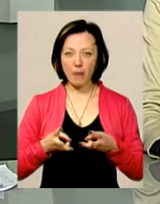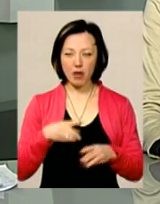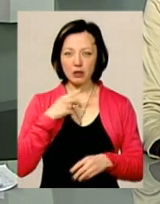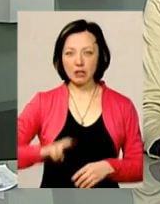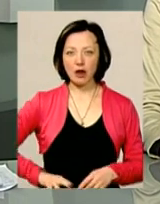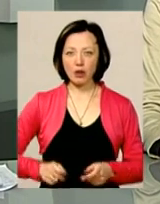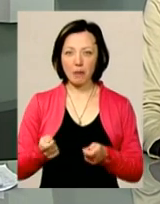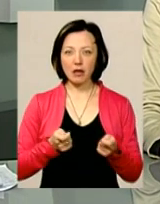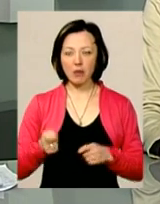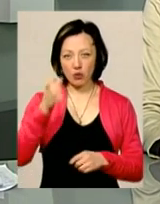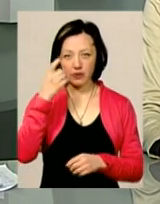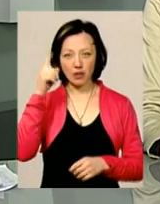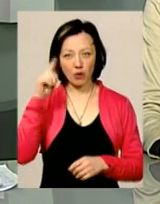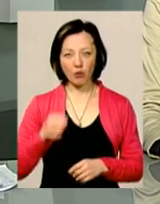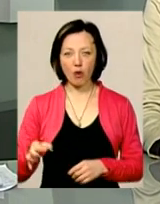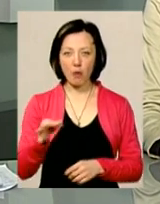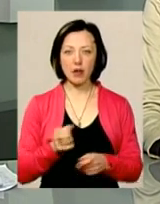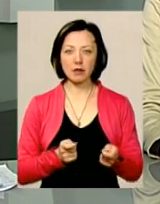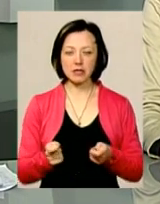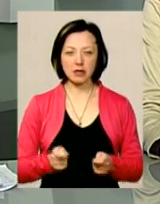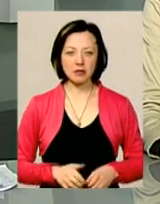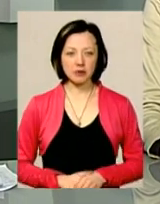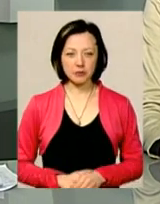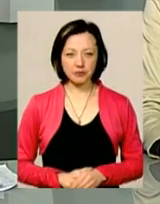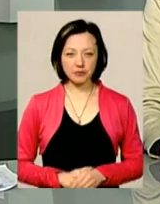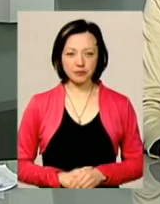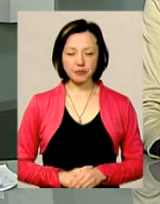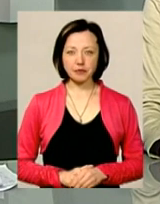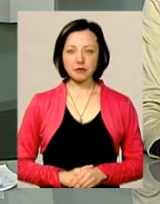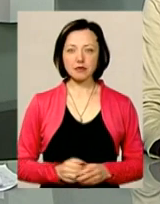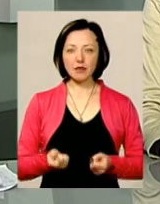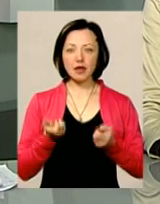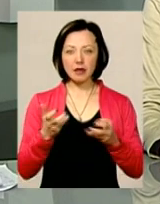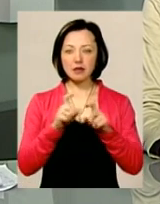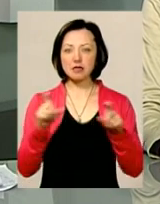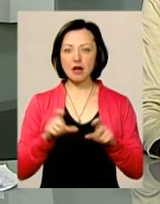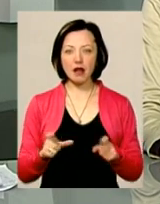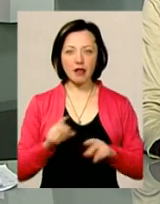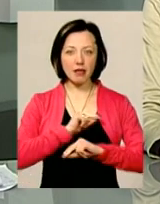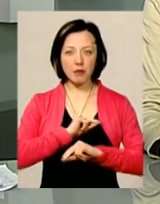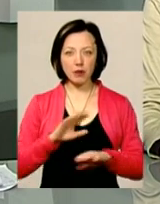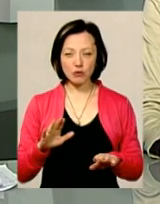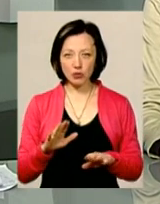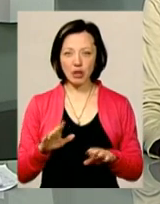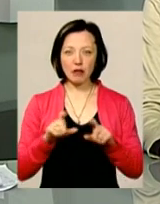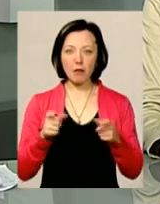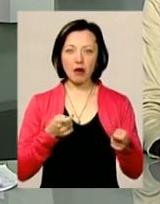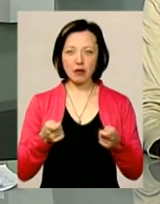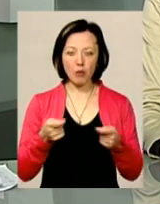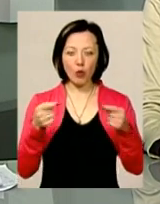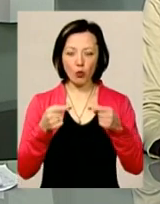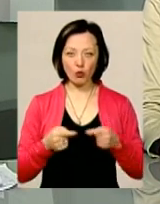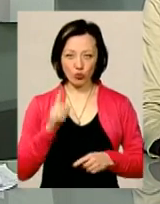директор Департаменту освіти і науки облдержадміністрації Олег Фасоля. Кількість закладів, які не працюватимуть, департамент